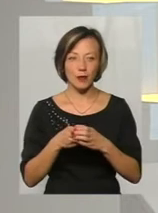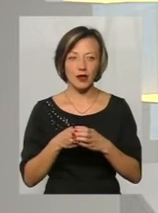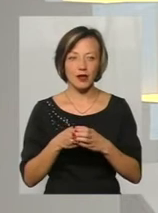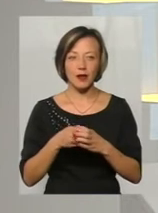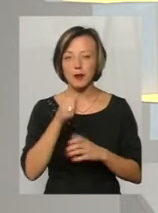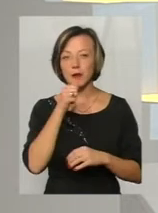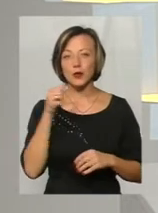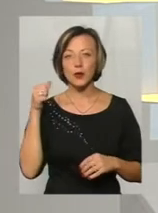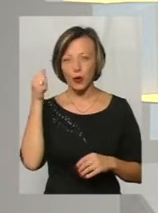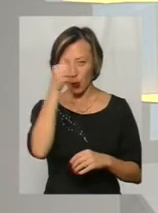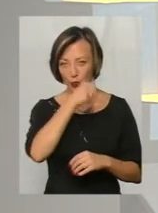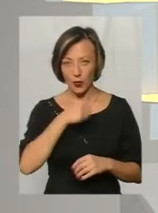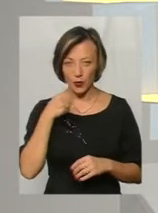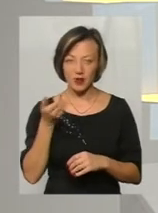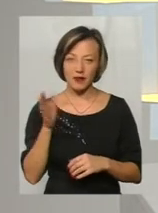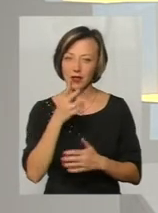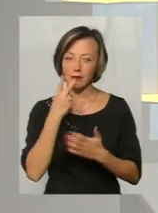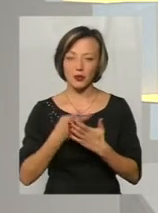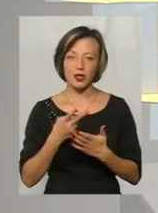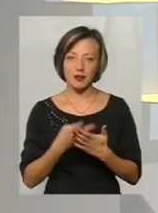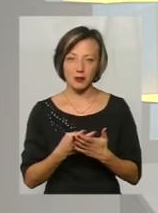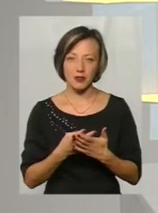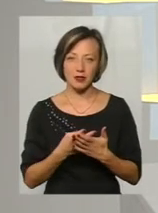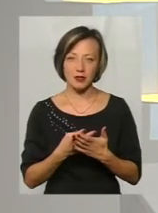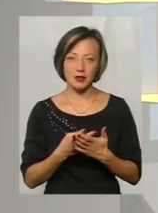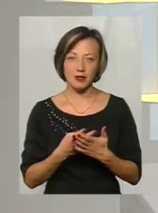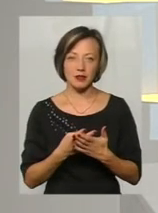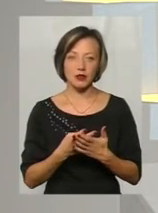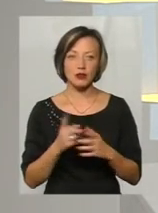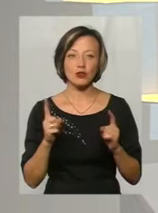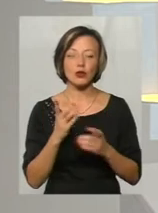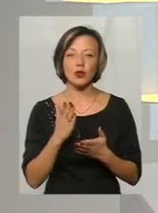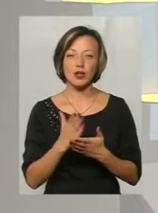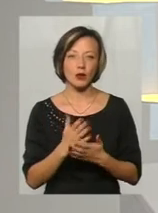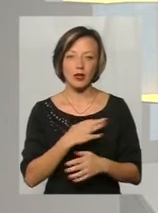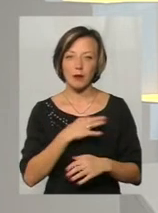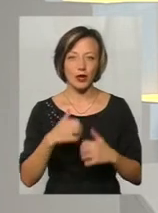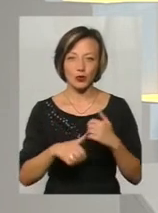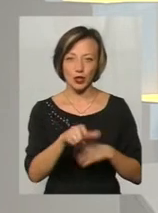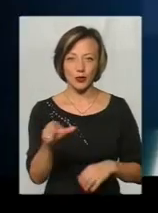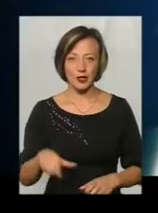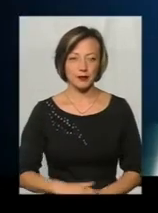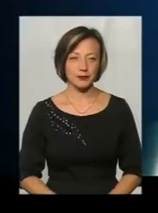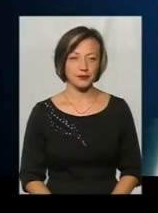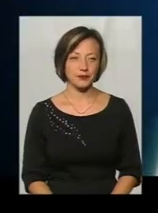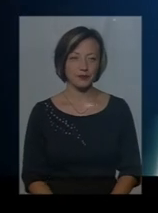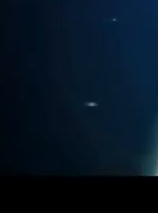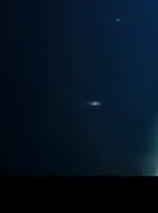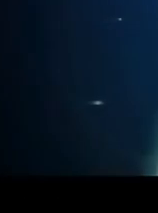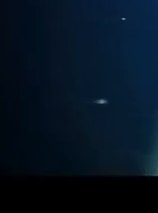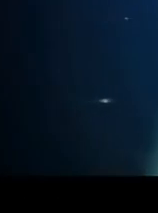відзняла минулого року. Давайте подивимося і подивимося, що є в нас небайдужі люди.